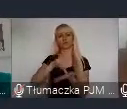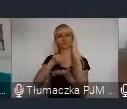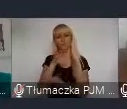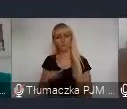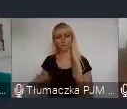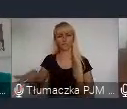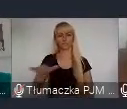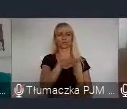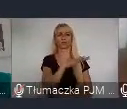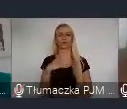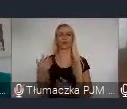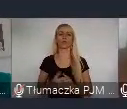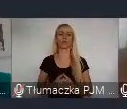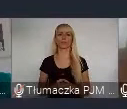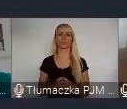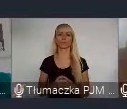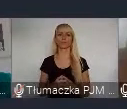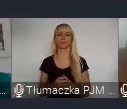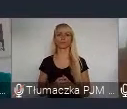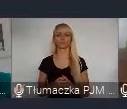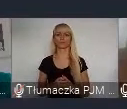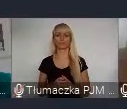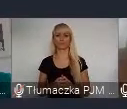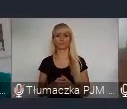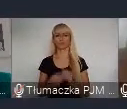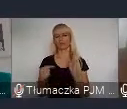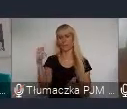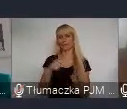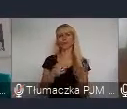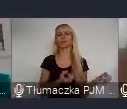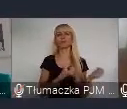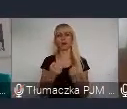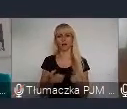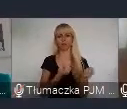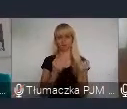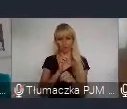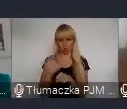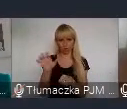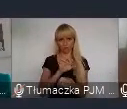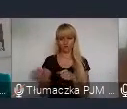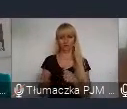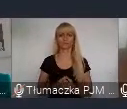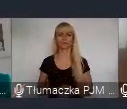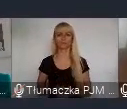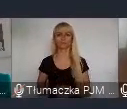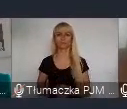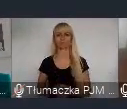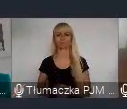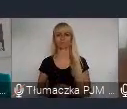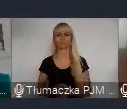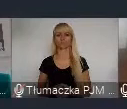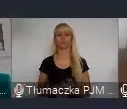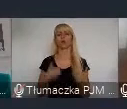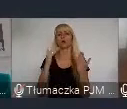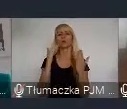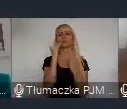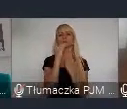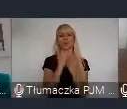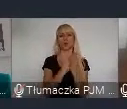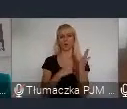przy zielonej transformacji, fundusz, program związany z infrastrukturą,